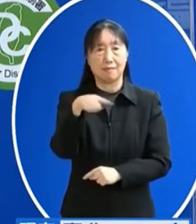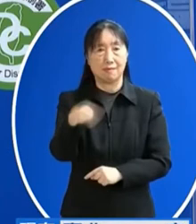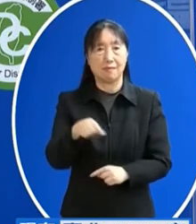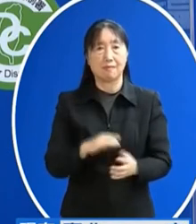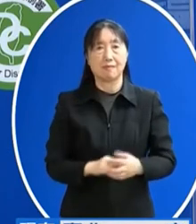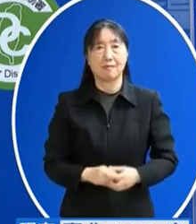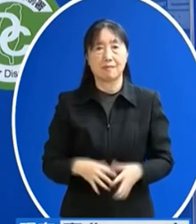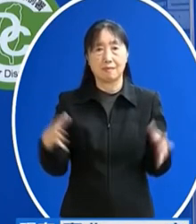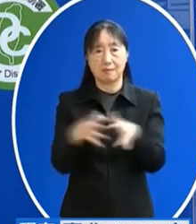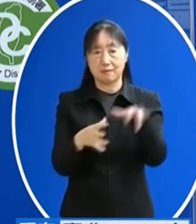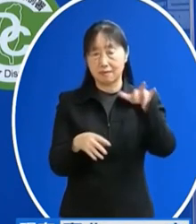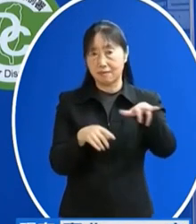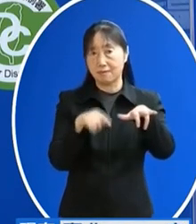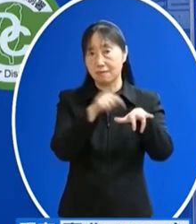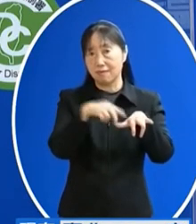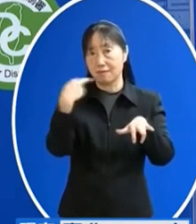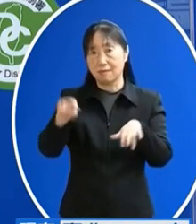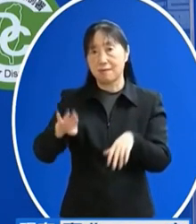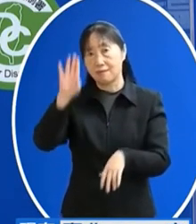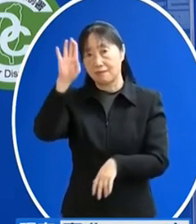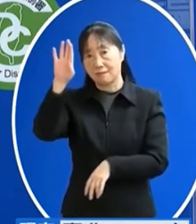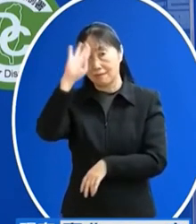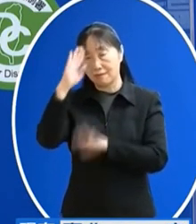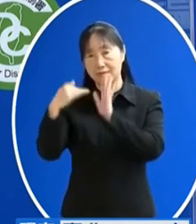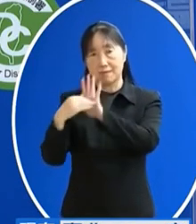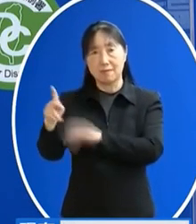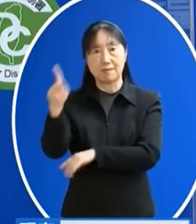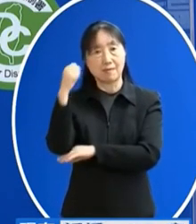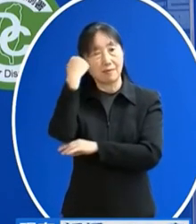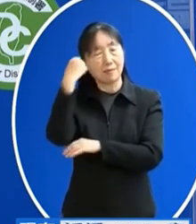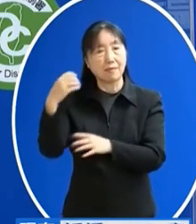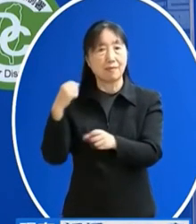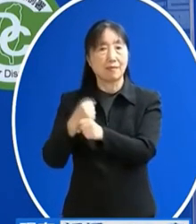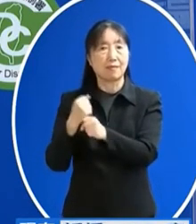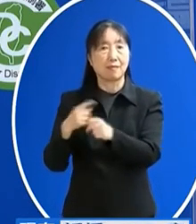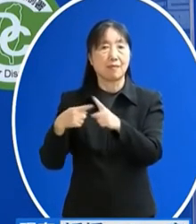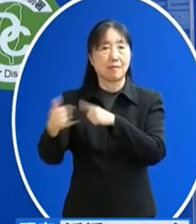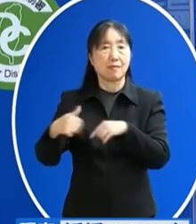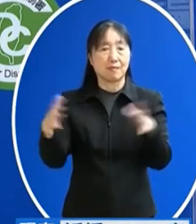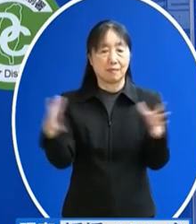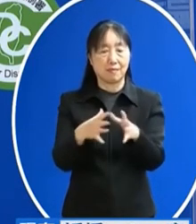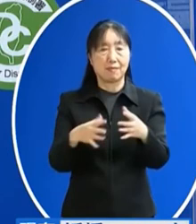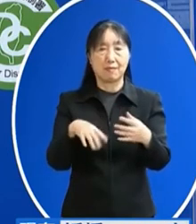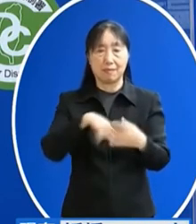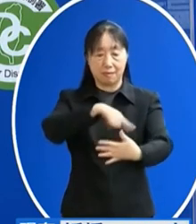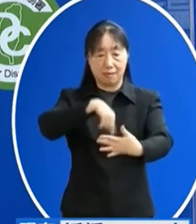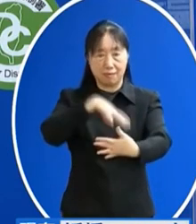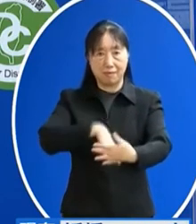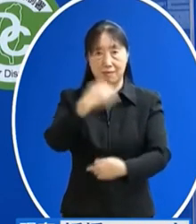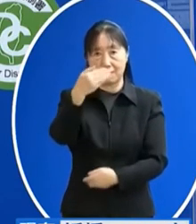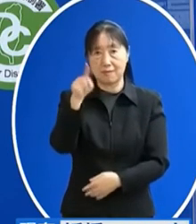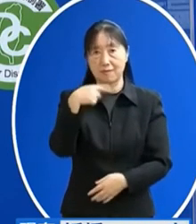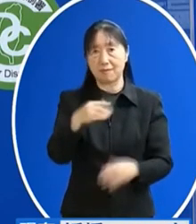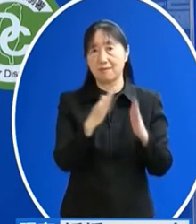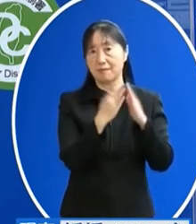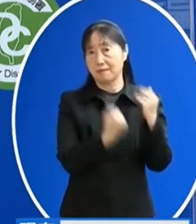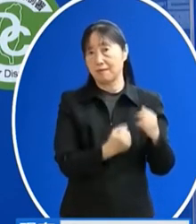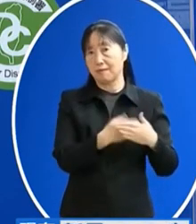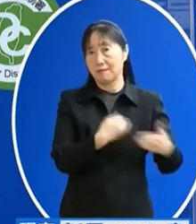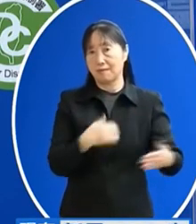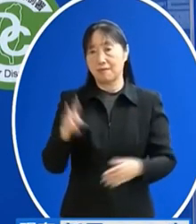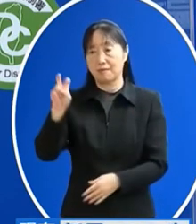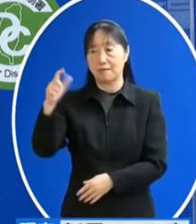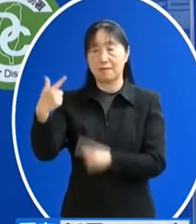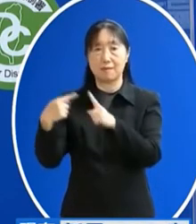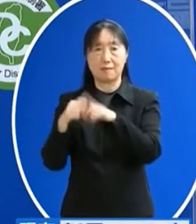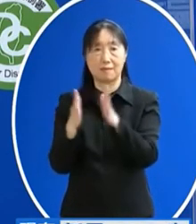括同班机接触者及防疫旅馆工作人员，其中9人列为居家隔离，26人有适当防护，